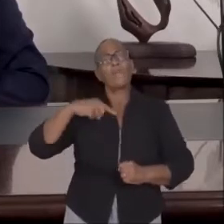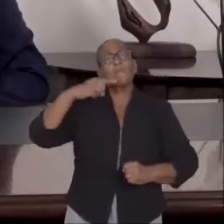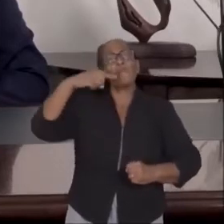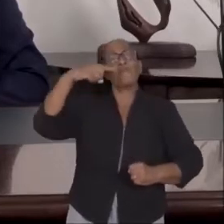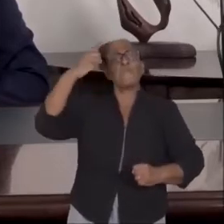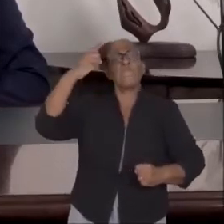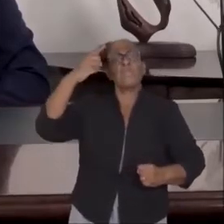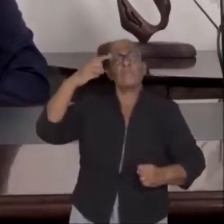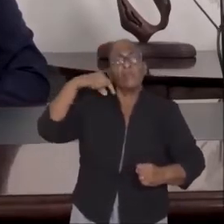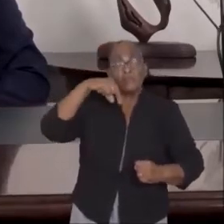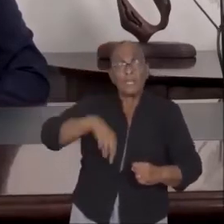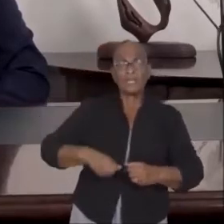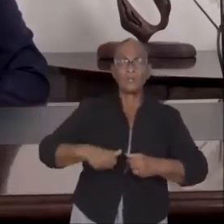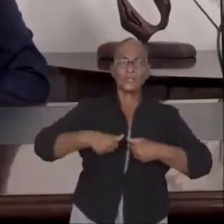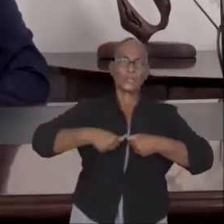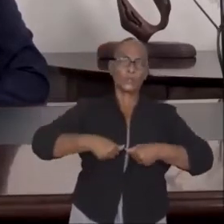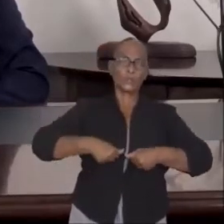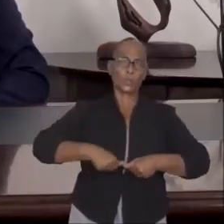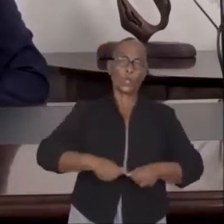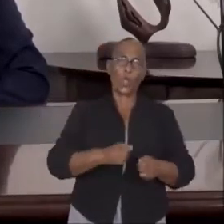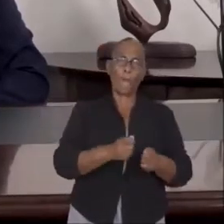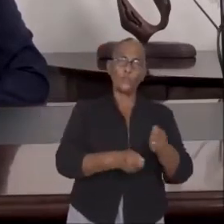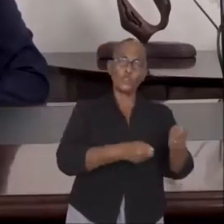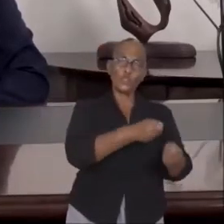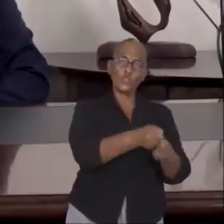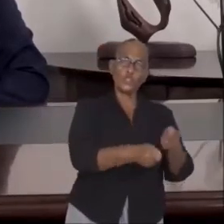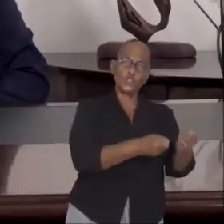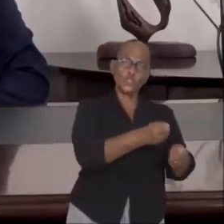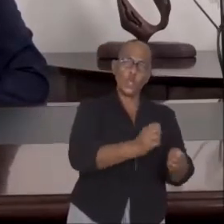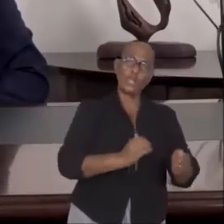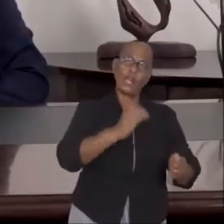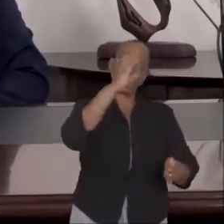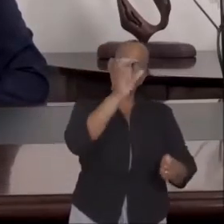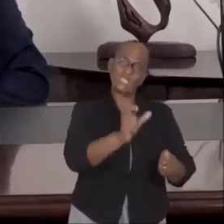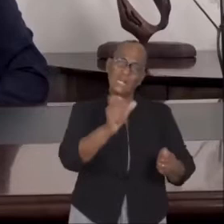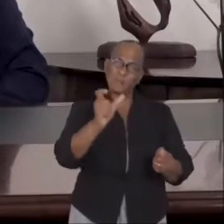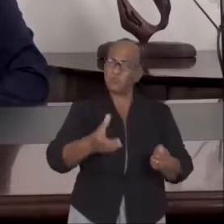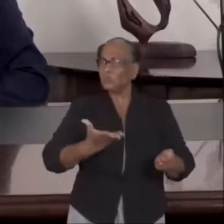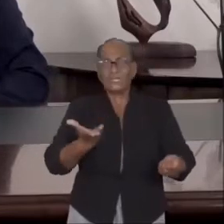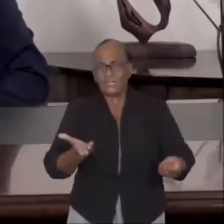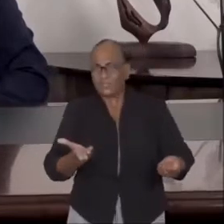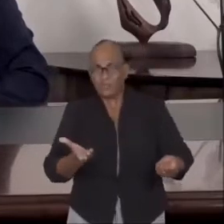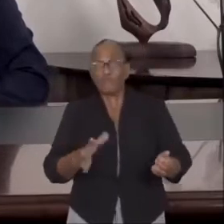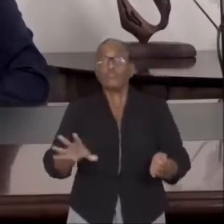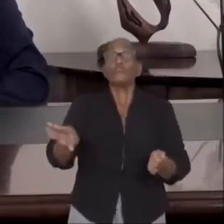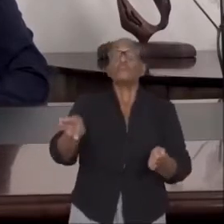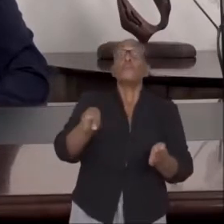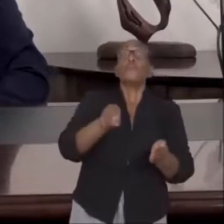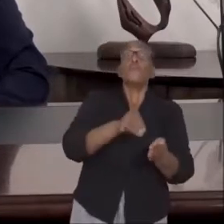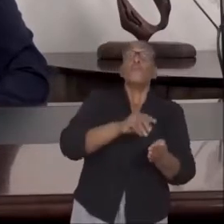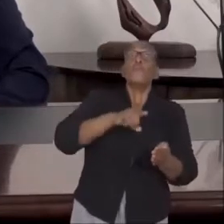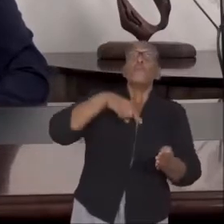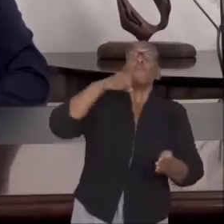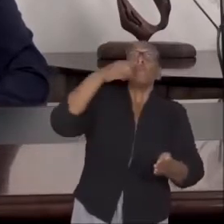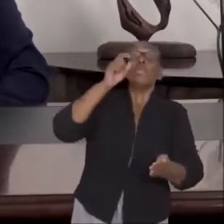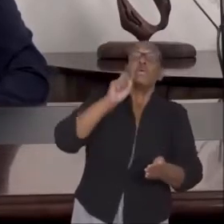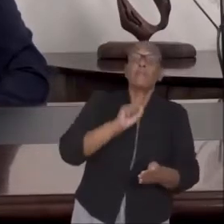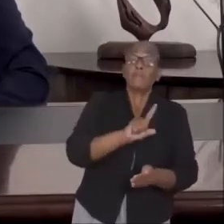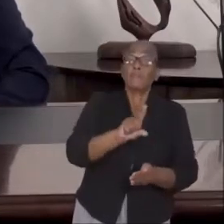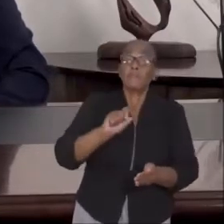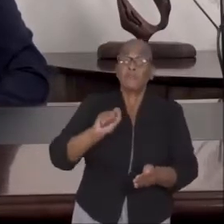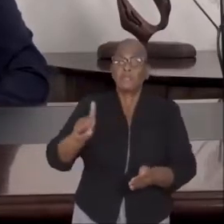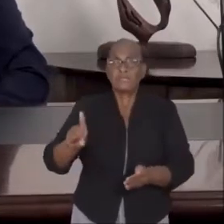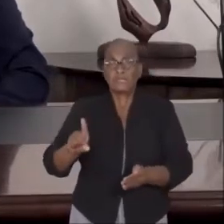Hiermee neemt ook de druk op onze zorgcapaciteit toe. Door de toename van het aantal besmettingen